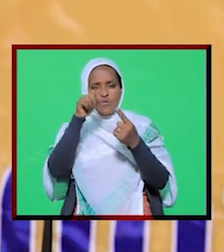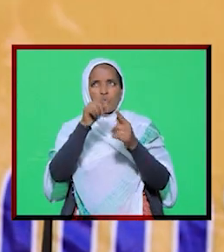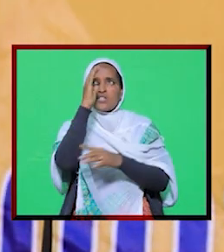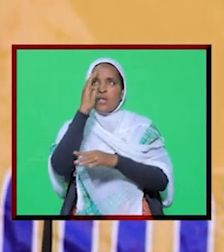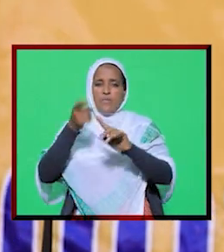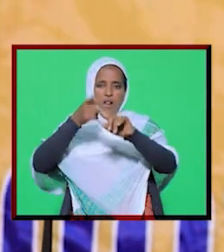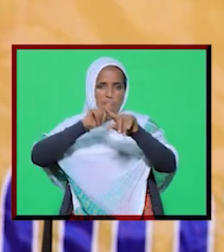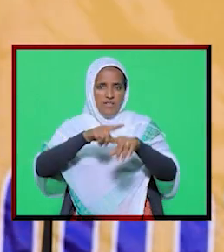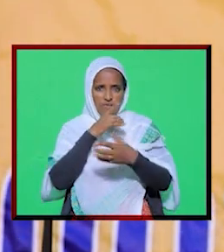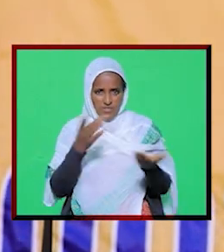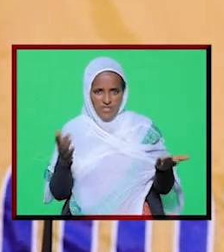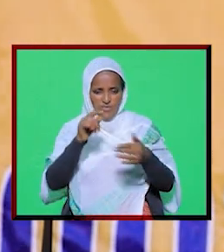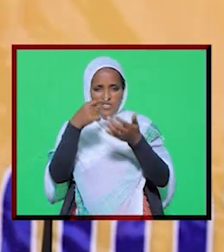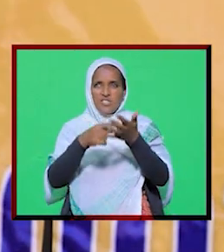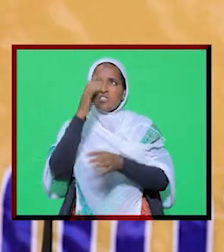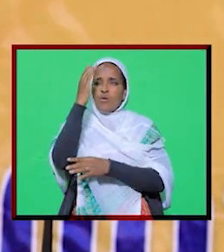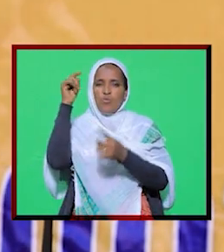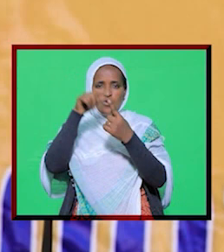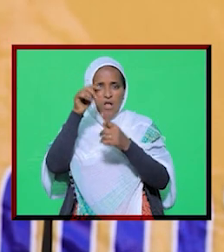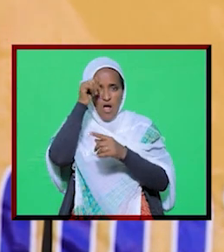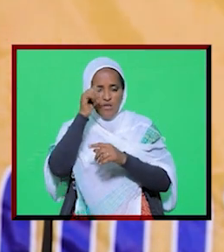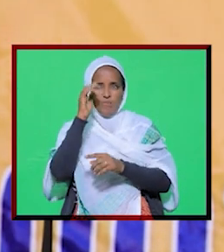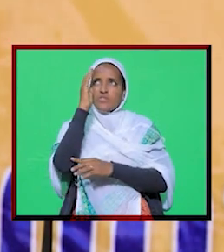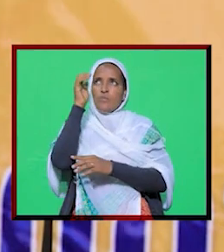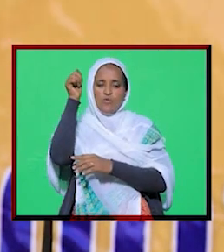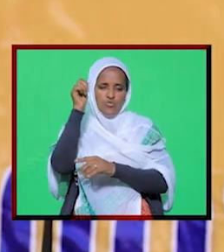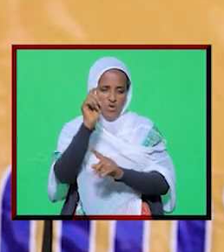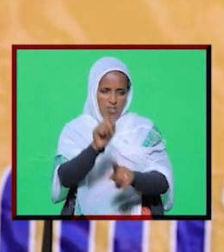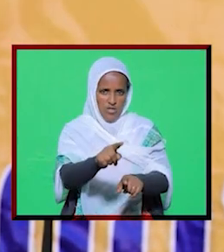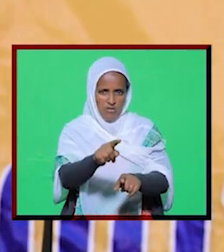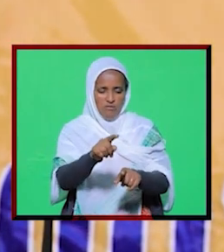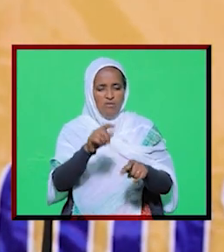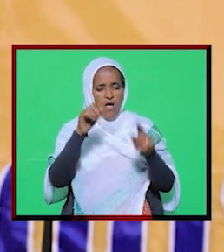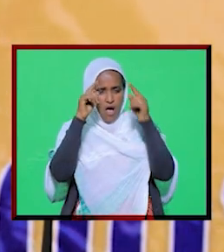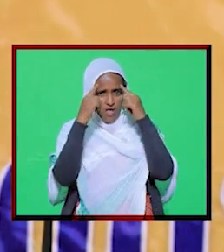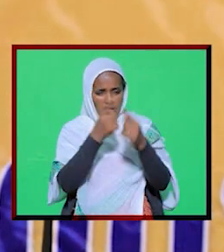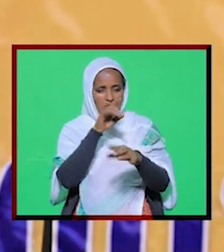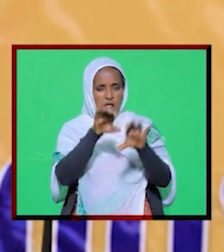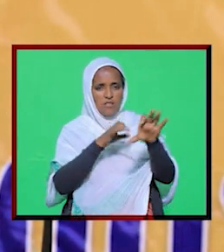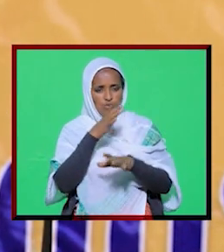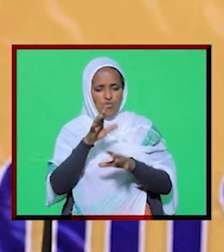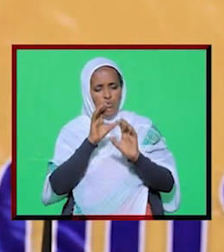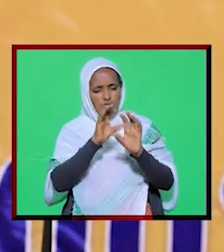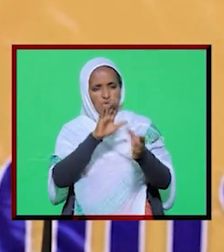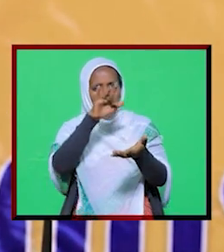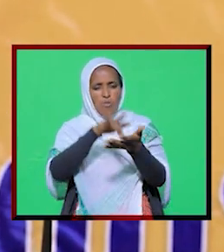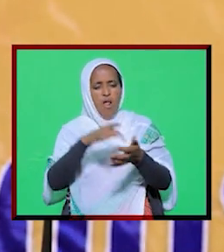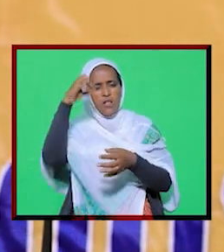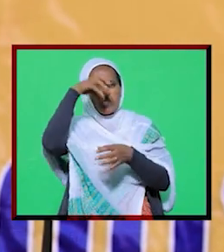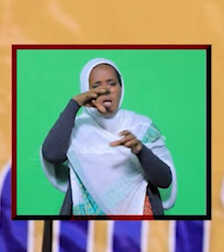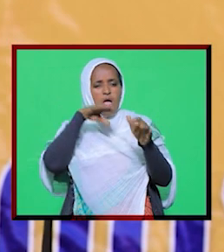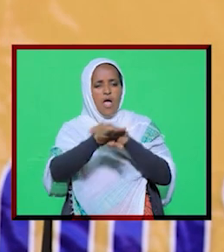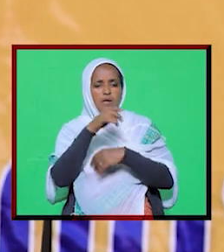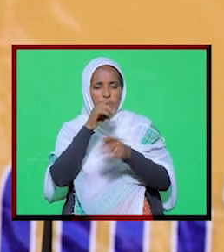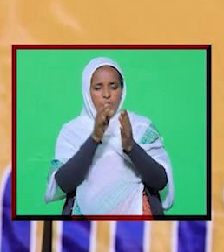እግዚአብሔር አልተመለሰም። ስለዚህ እግዚአብሔር ወደ አዳም ሄደ። ተቆጡ፣ ኃጢአትን አታድርጉ፣ በቁጣችሁ መሃል ፀሐይ አይግባ